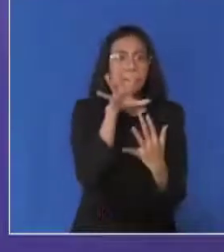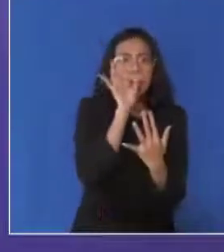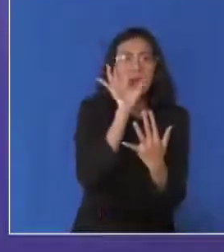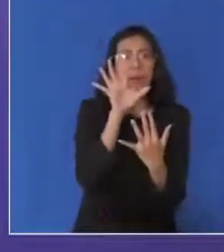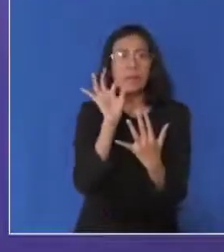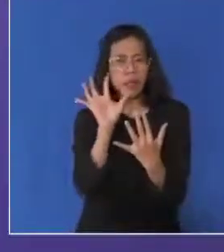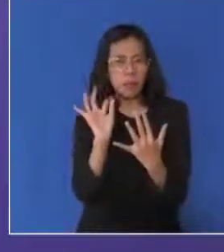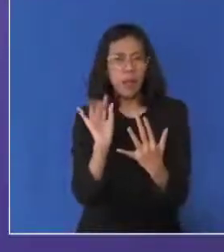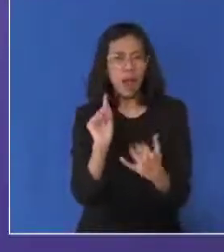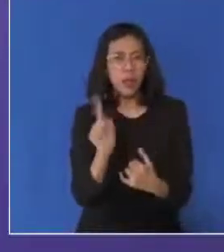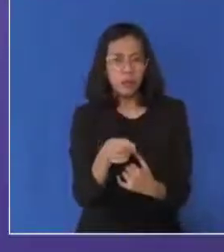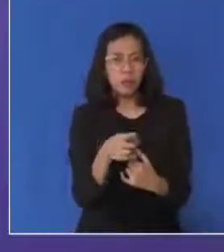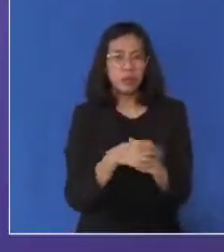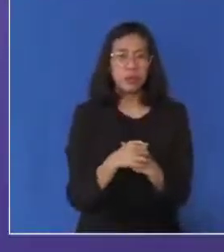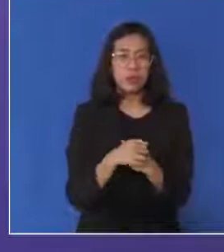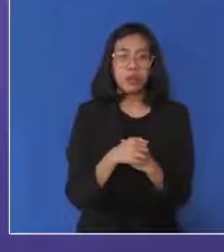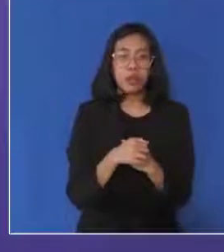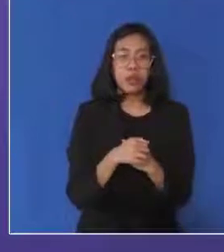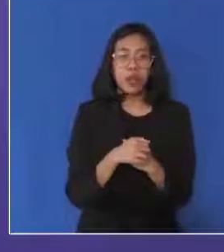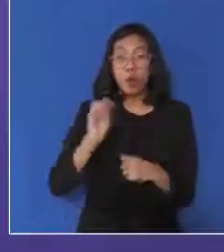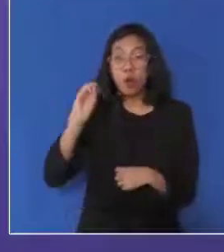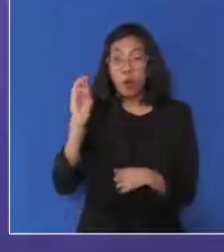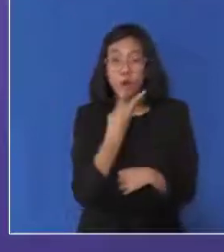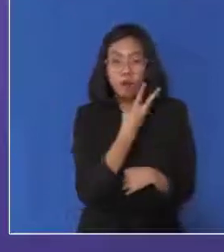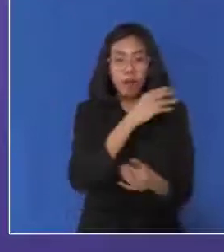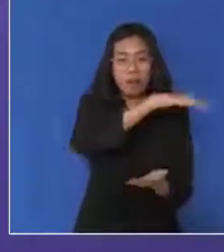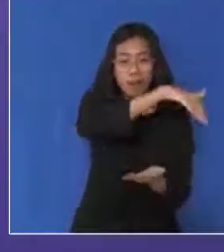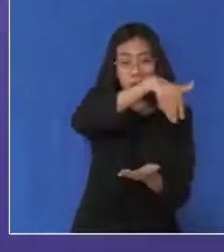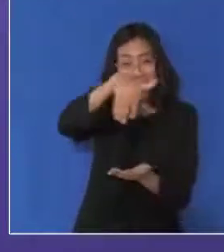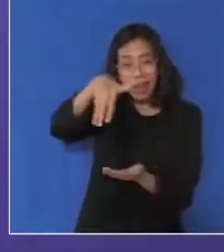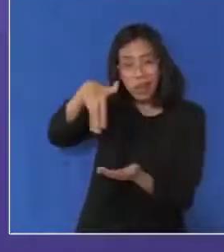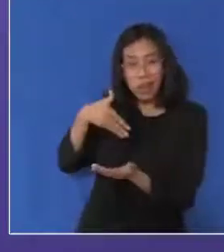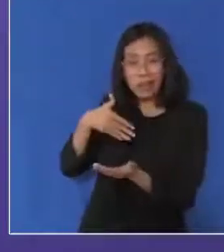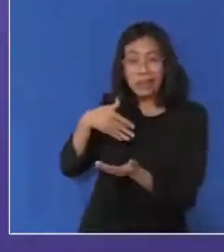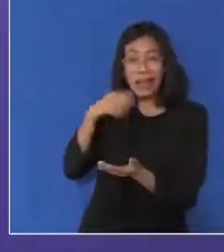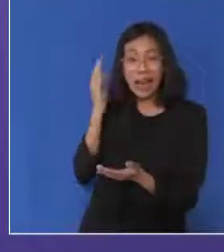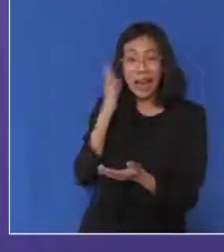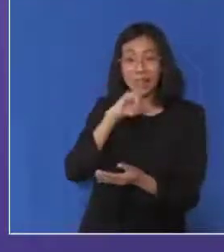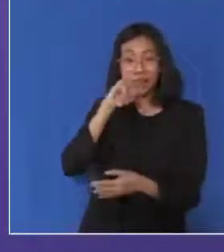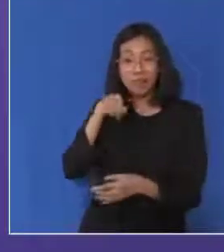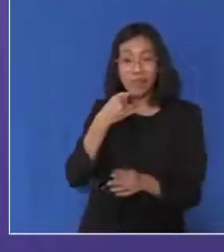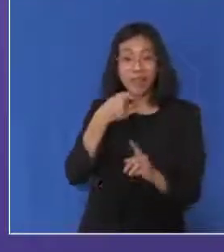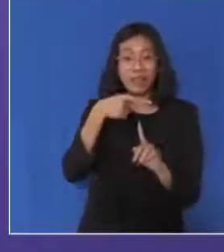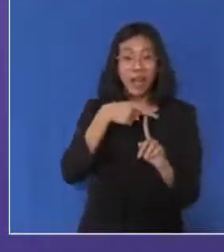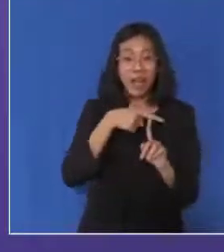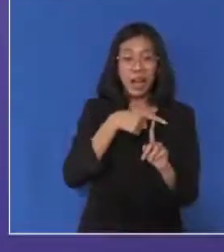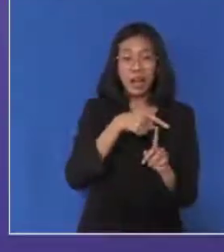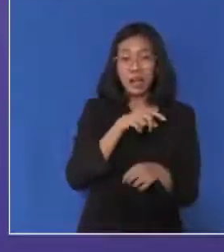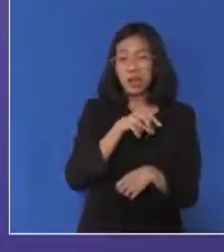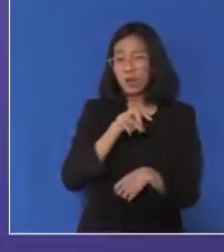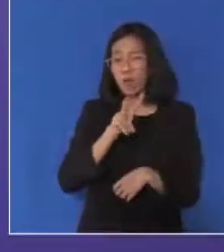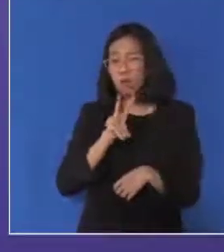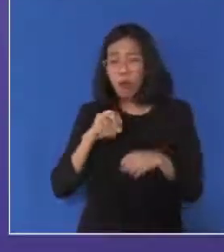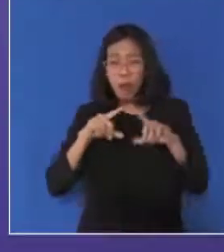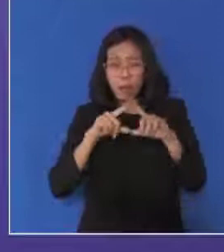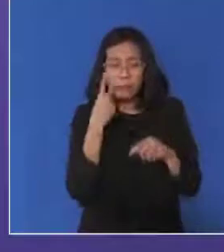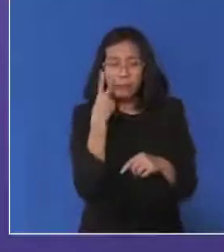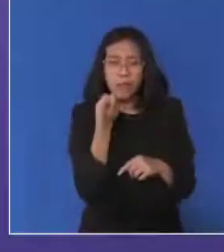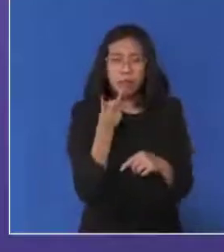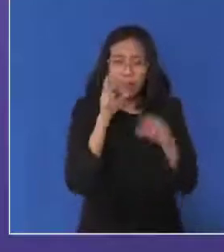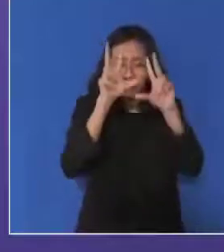kominfo mencatat ada sekitar sampai tadi malam Jumat Dol 17-04-2018